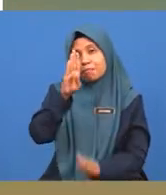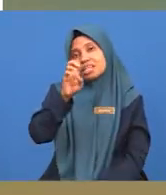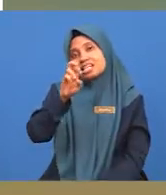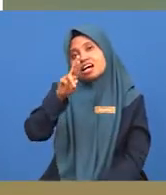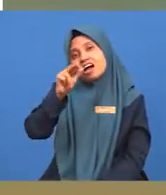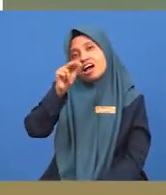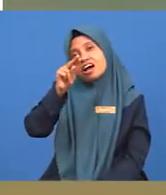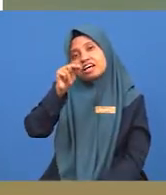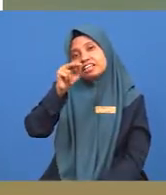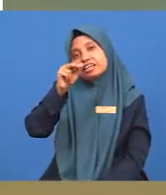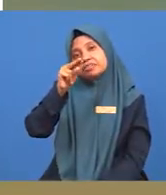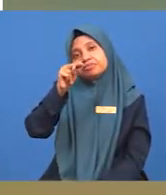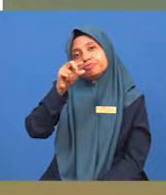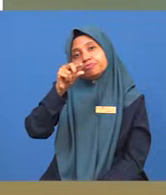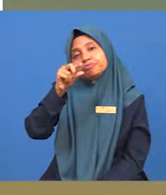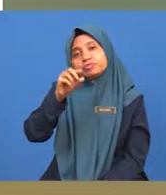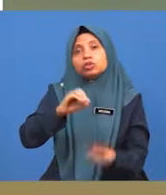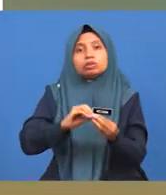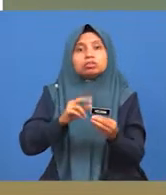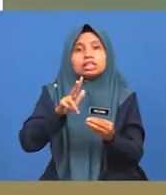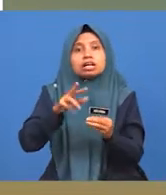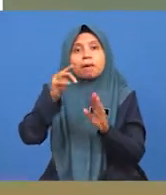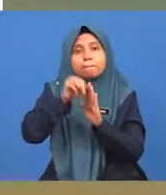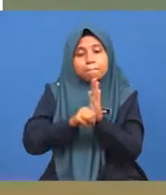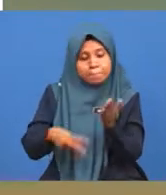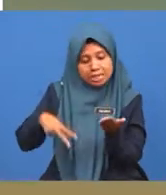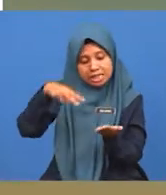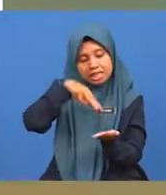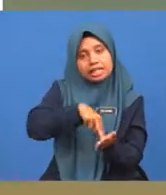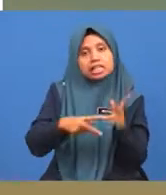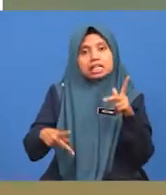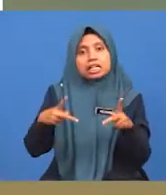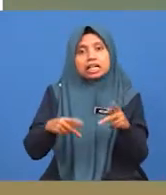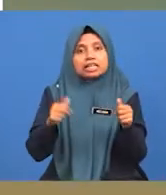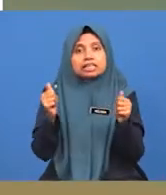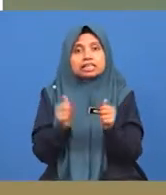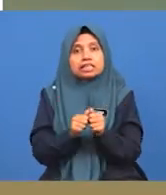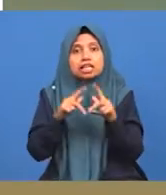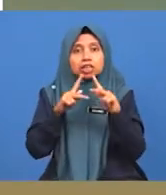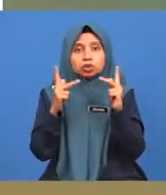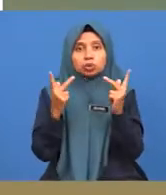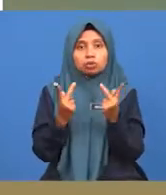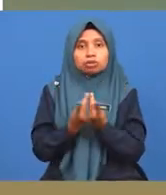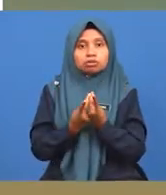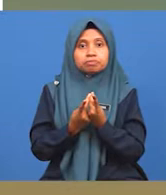beranang. Ketiga, menaiki kereta dengan keluarga.